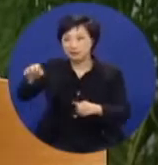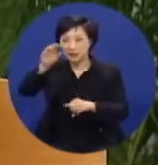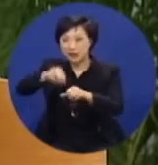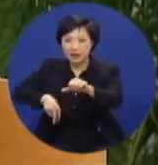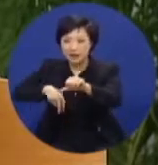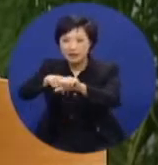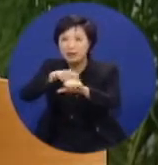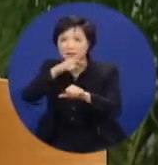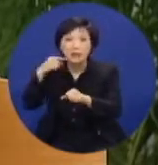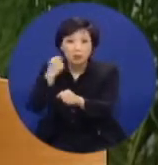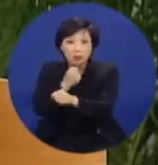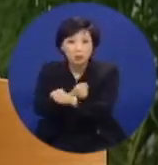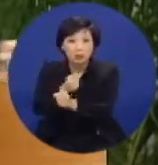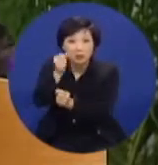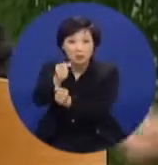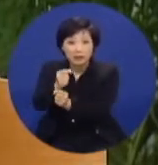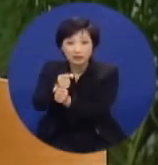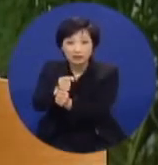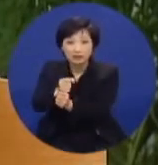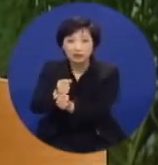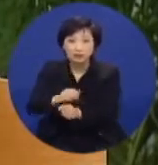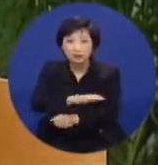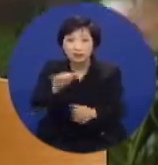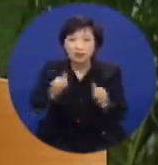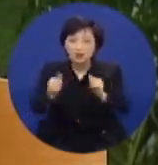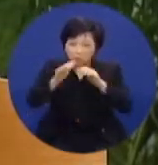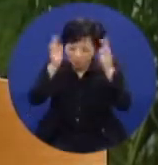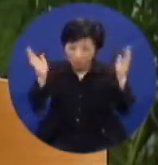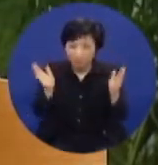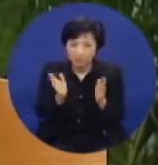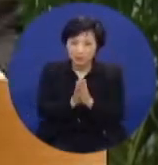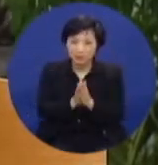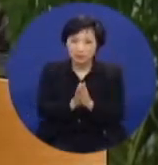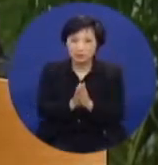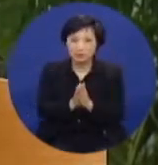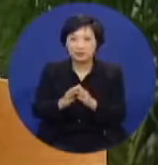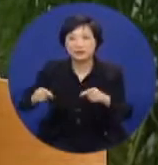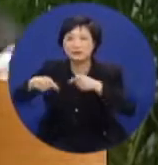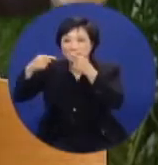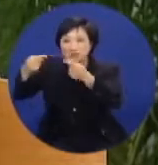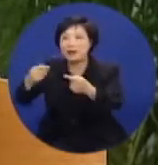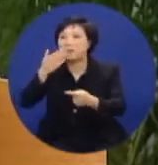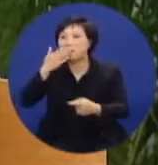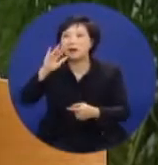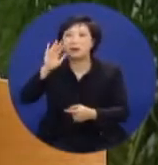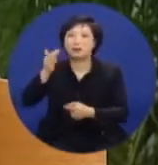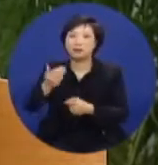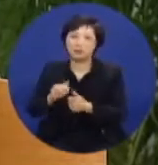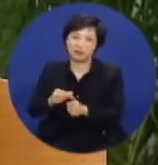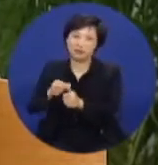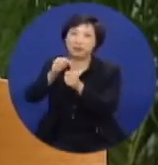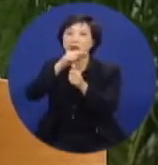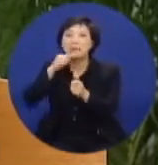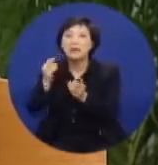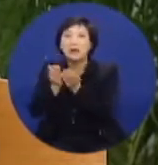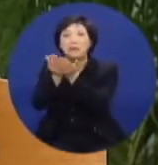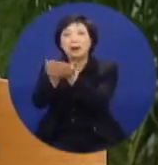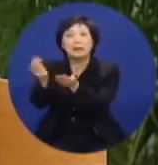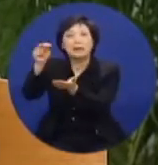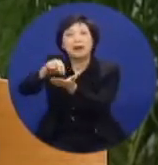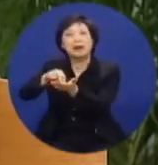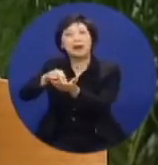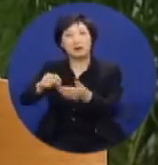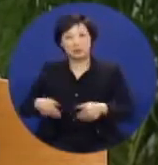팩 웅도 로 만든 인류가 아들아 가상 19원 에피의 방주